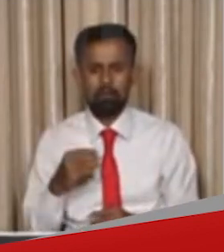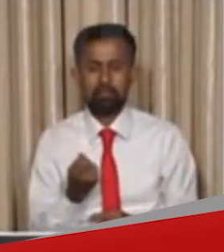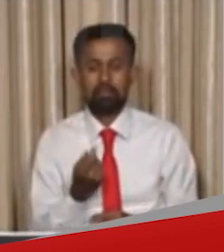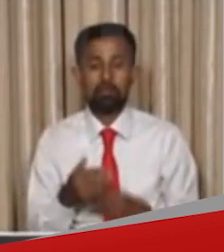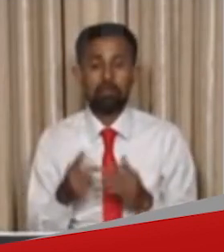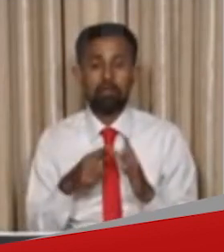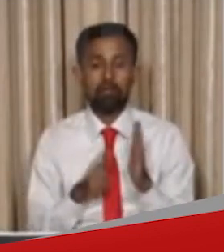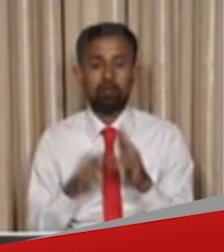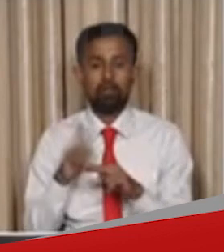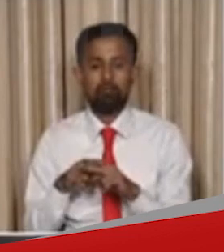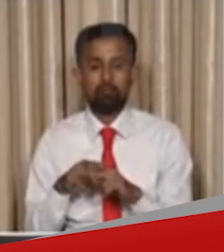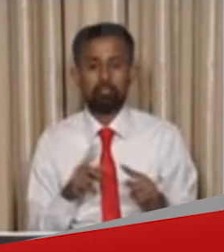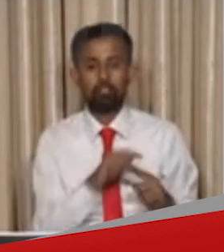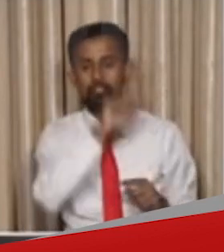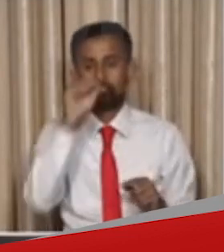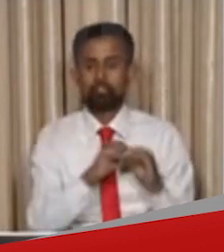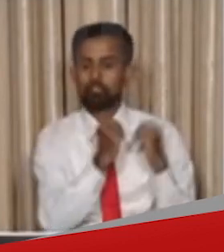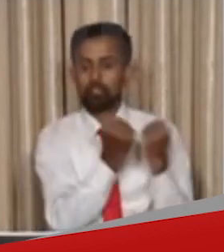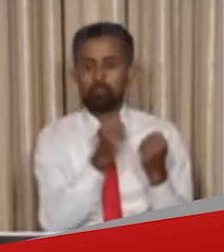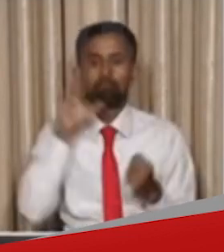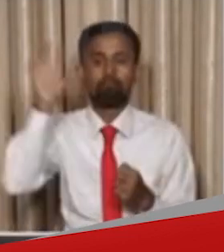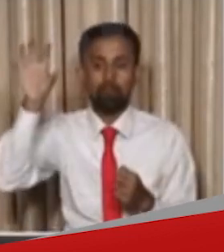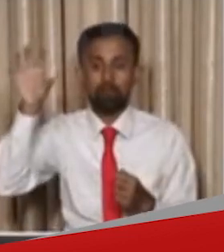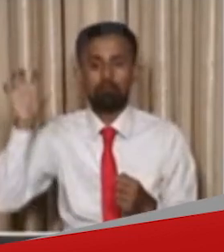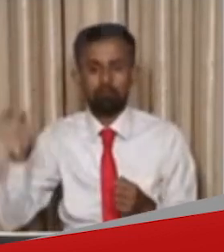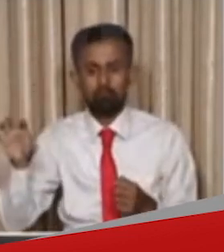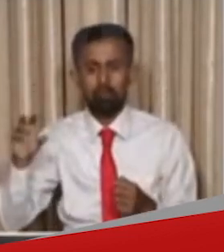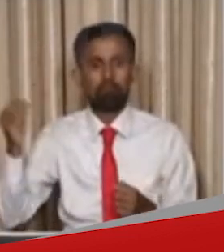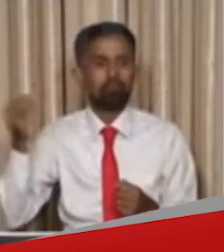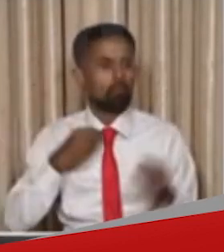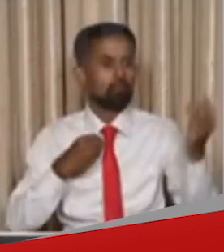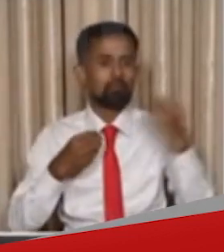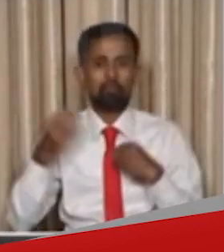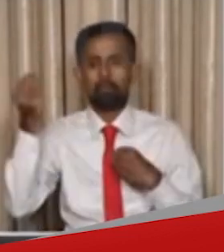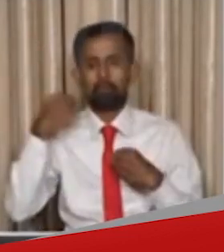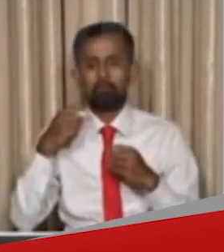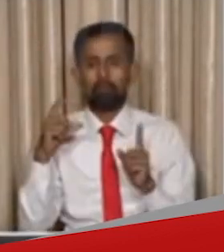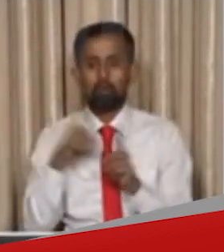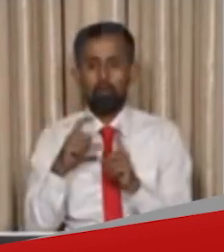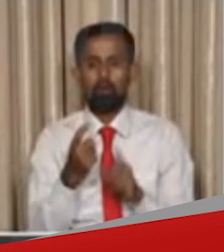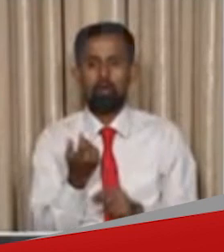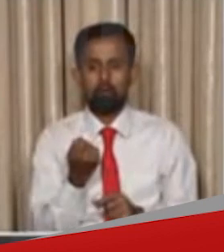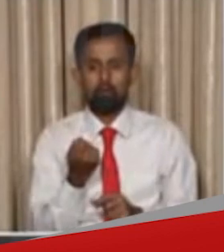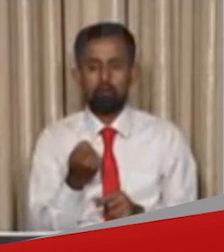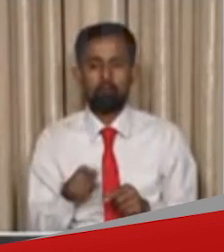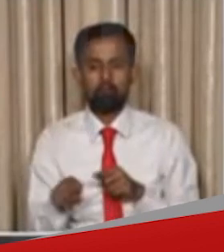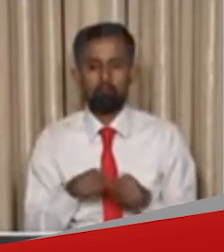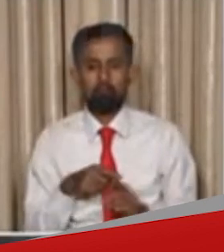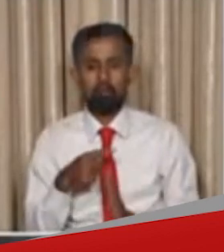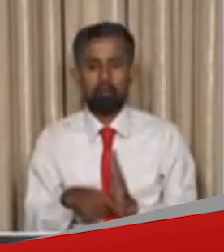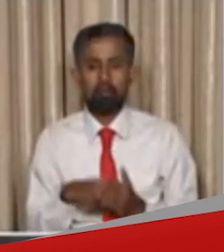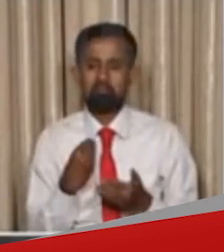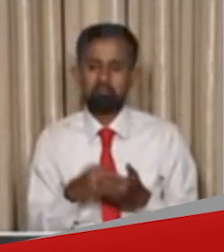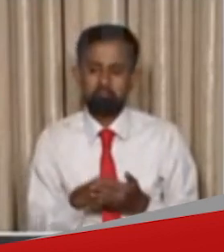ජාත්‍යන්තර මූල්‍ය අරමුදල යුරෝපා සංගමයෙන් අර රටෙන් මේ රටෙන් අපි ගන්න අනුන්ගේ ඩොලර් ටිකෙන් අපි මේ විදිහට අපේ රට